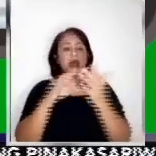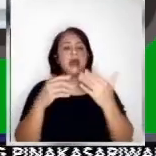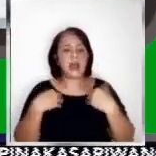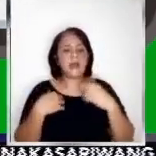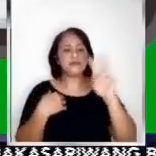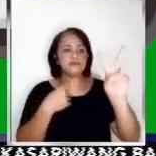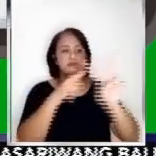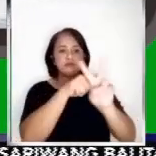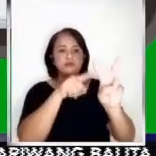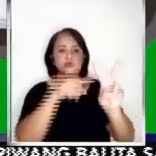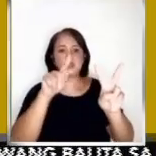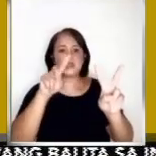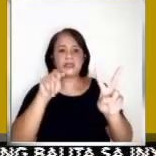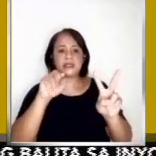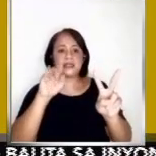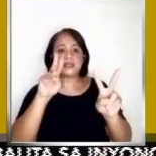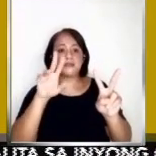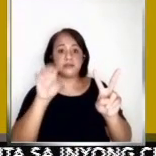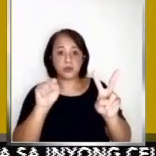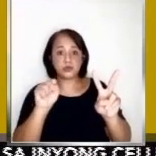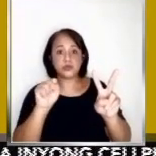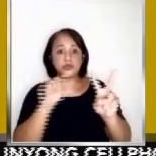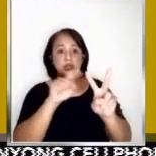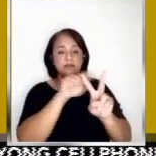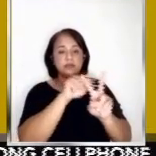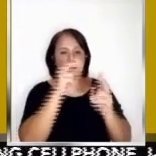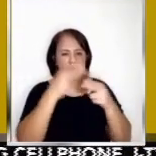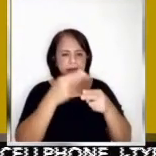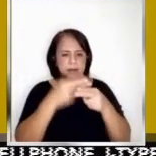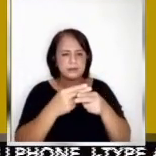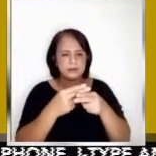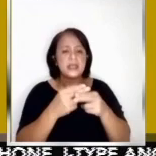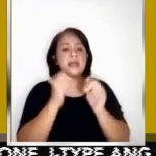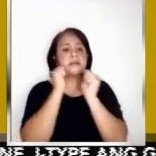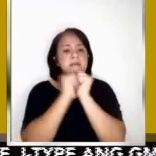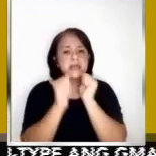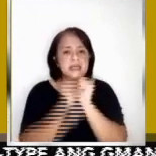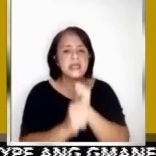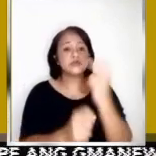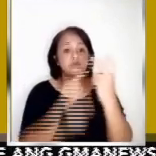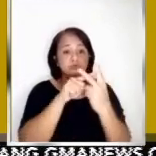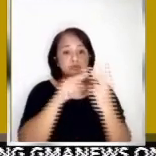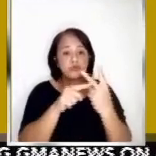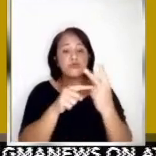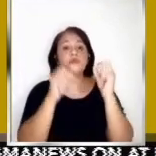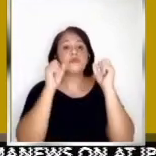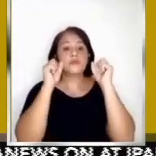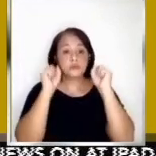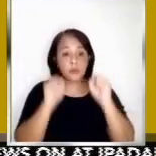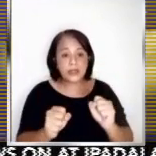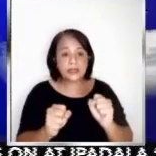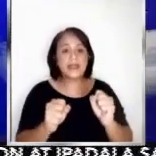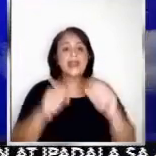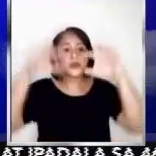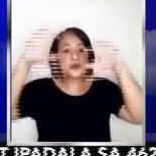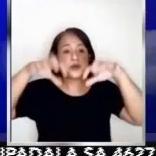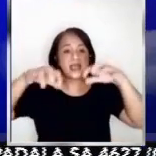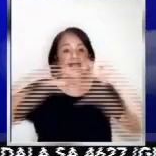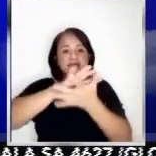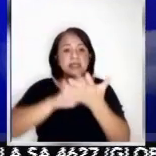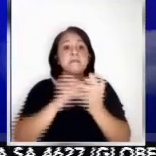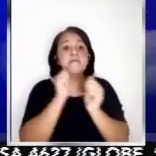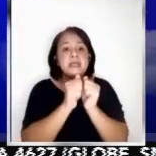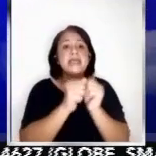sa pangalan nito. Sa madaling salita, 2 rin ang maituturing na rain clouds o yung nagdadala ng ulan. Ang